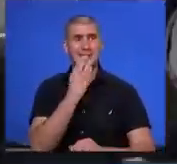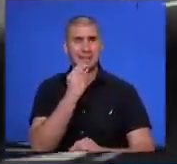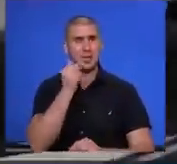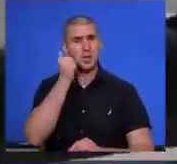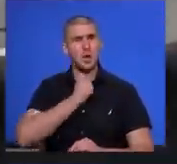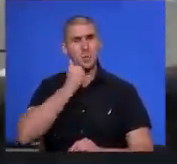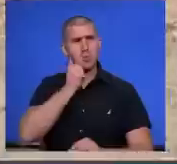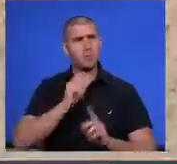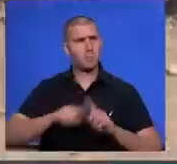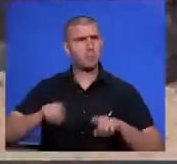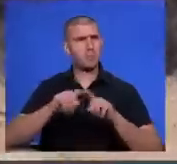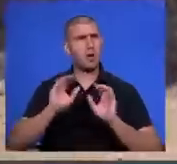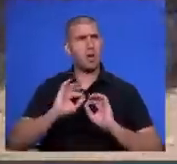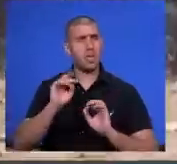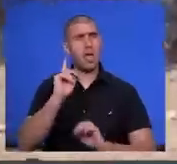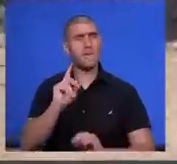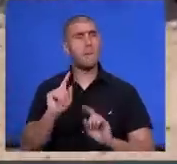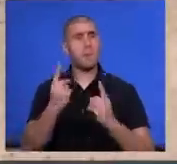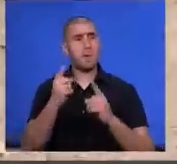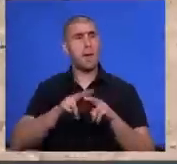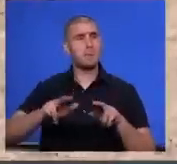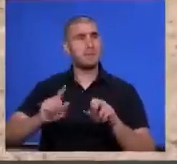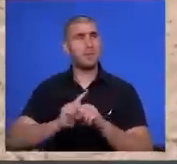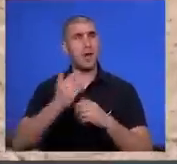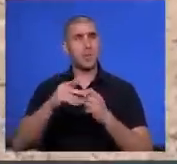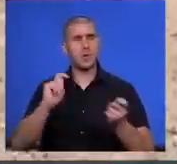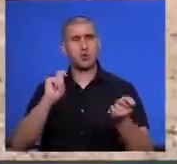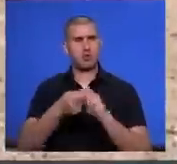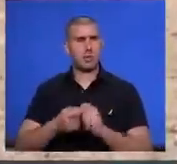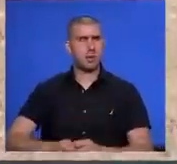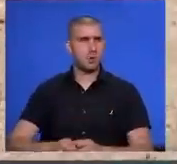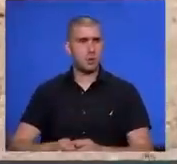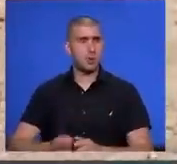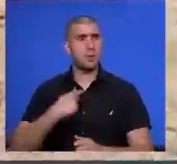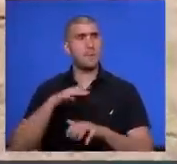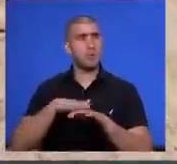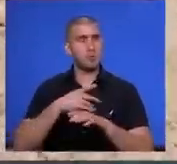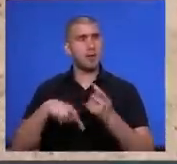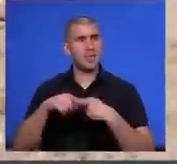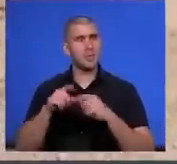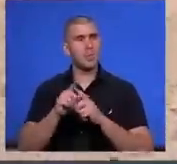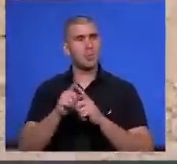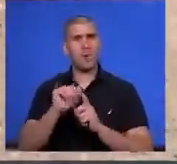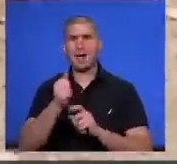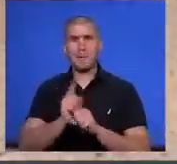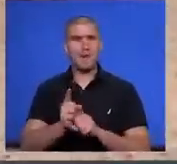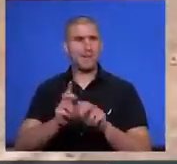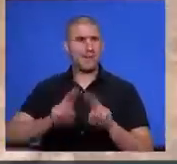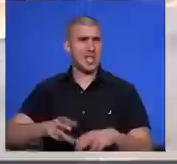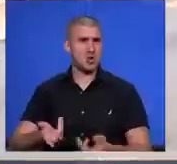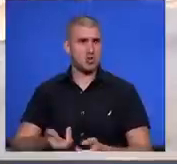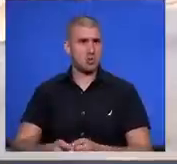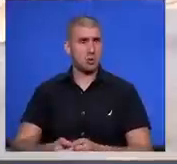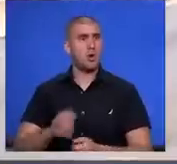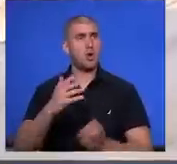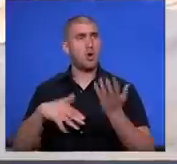עדיין עניין יומיומי, אבל בכל זאת המצב בתקופה האחרונה השתנה. אנחנו מרגישים שאנחנו החזית הכי מיידית שיש,